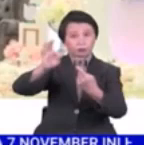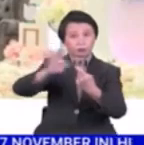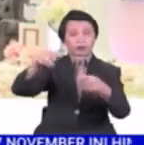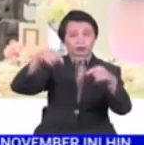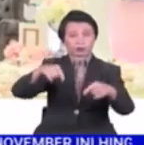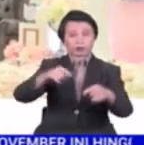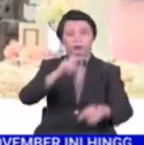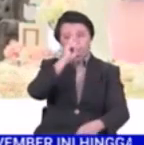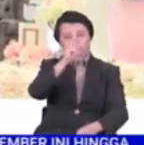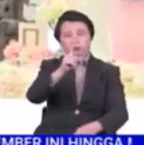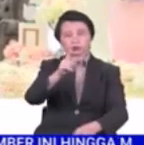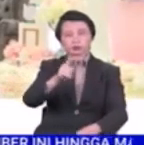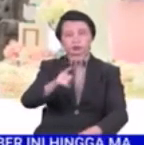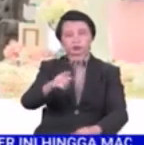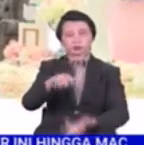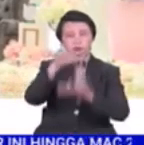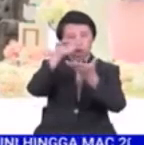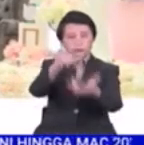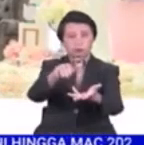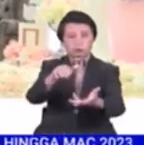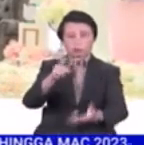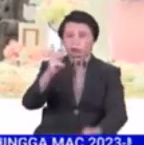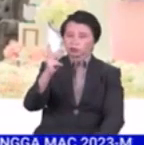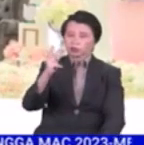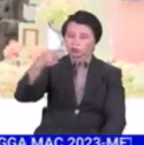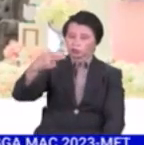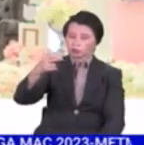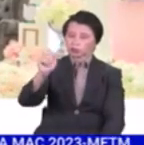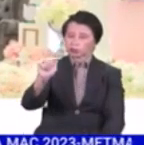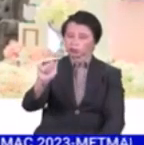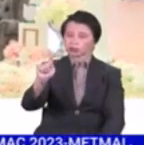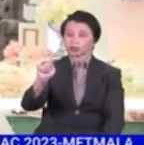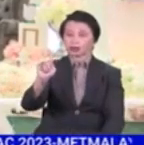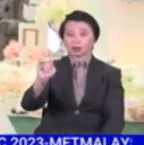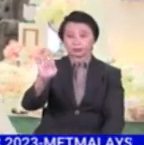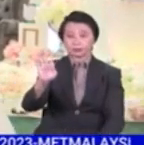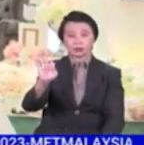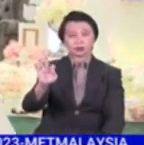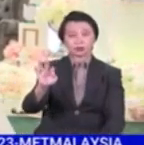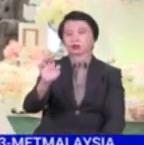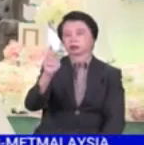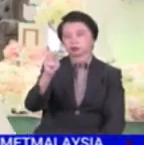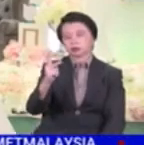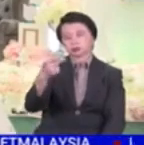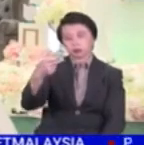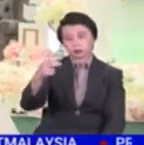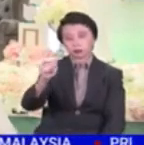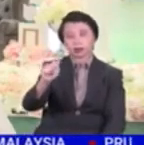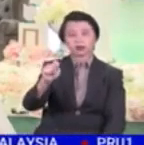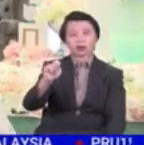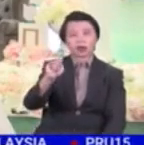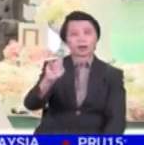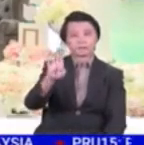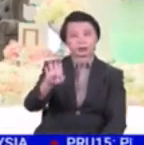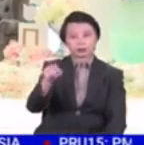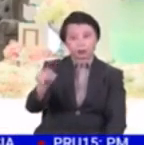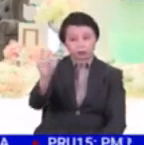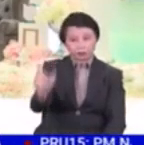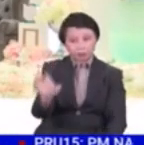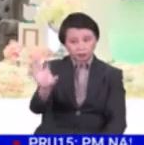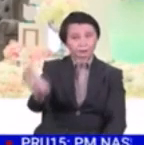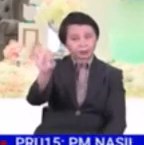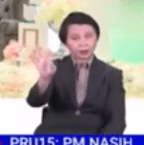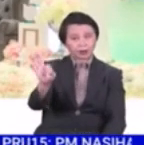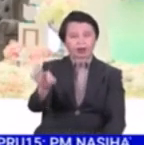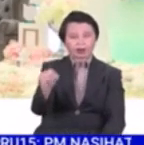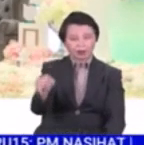seharusnya disampaikan oleh khatib yang telah dilantik. Jadi kita tak menggalakkanlah